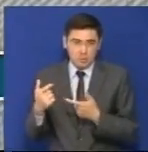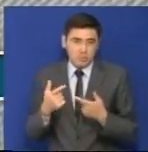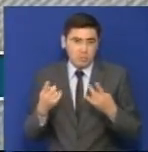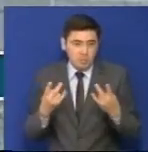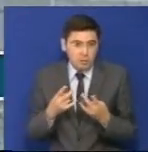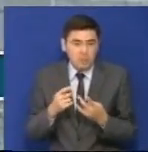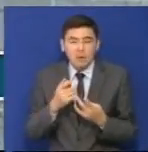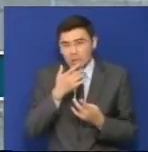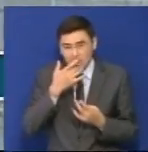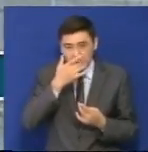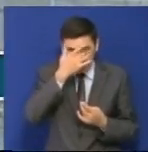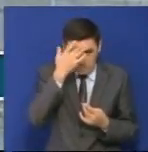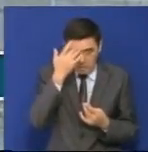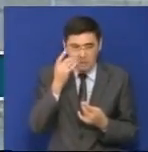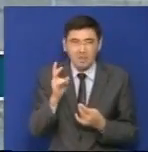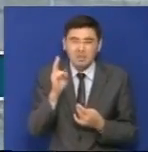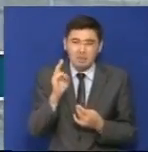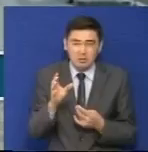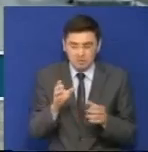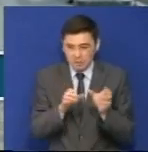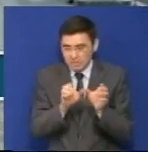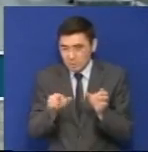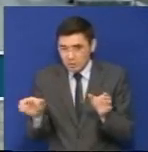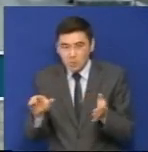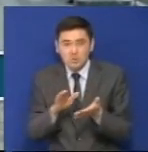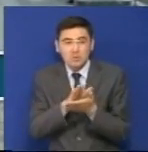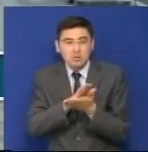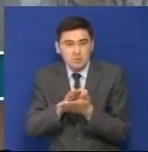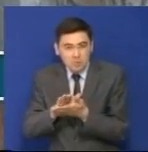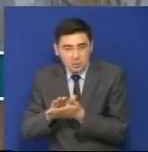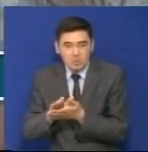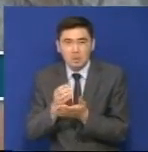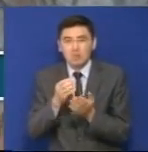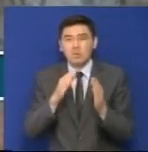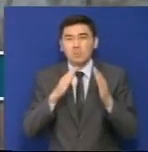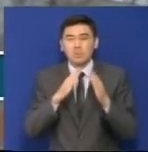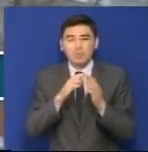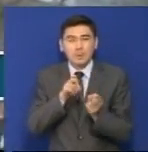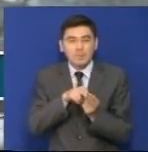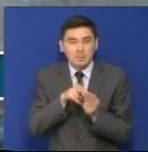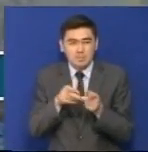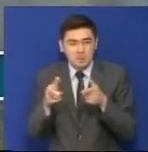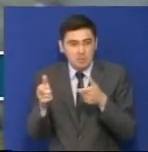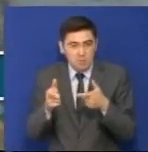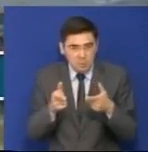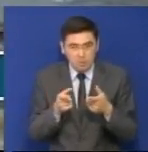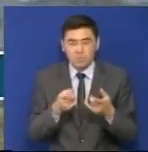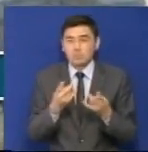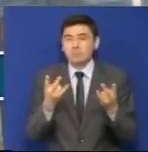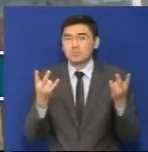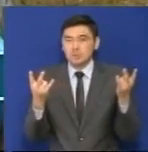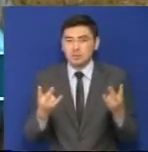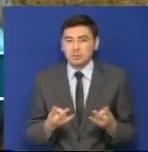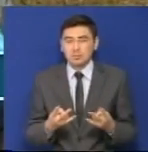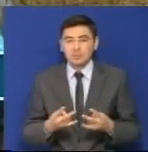өз кезегінде жаз айларында пәтерлердегі құбырларды тазалап қана қоймай, үй паспортын да дайындап, жалпы үйішілік есеп құралымен қамтылуы